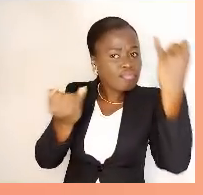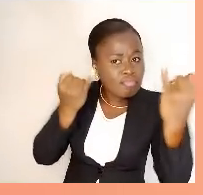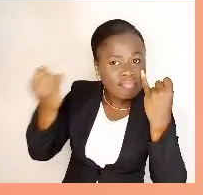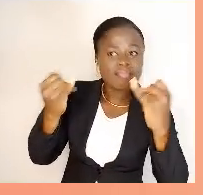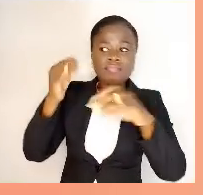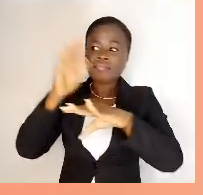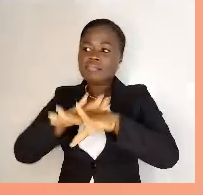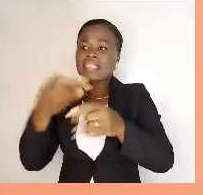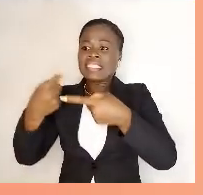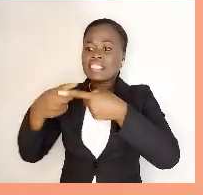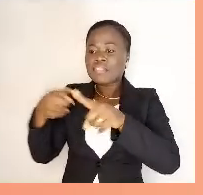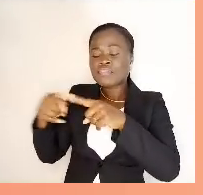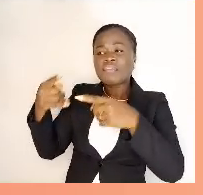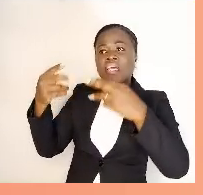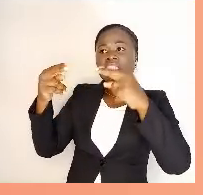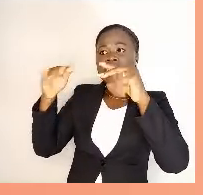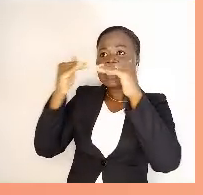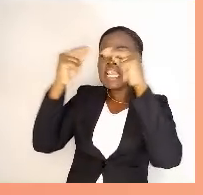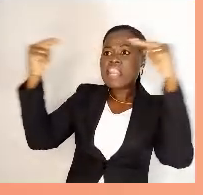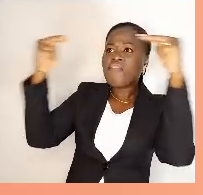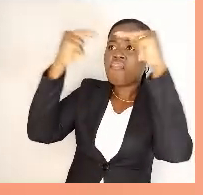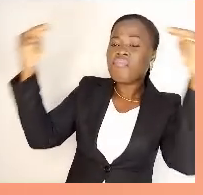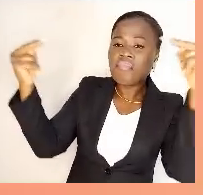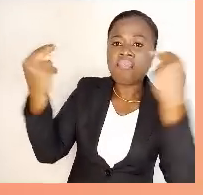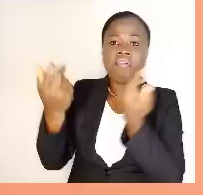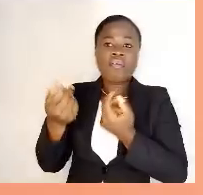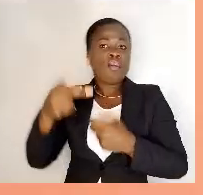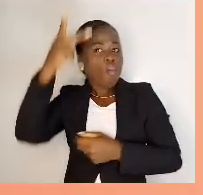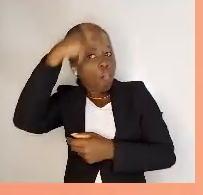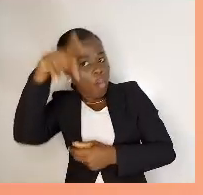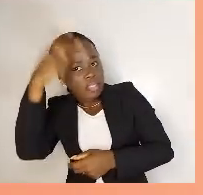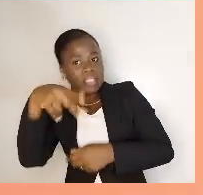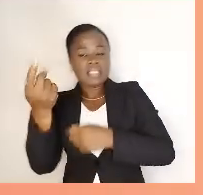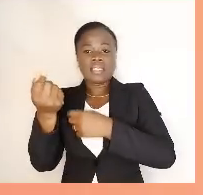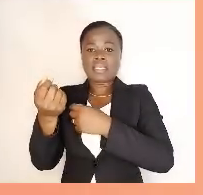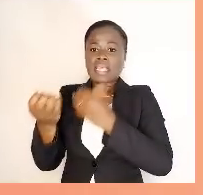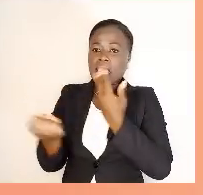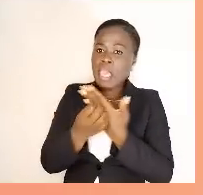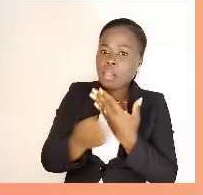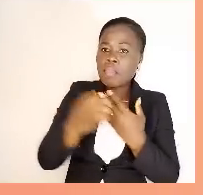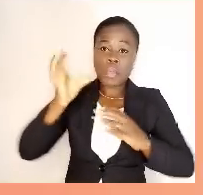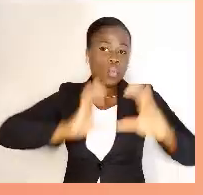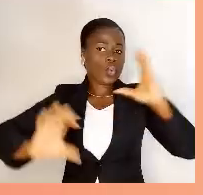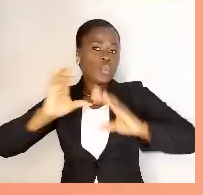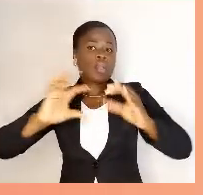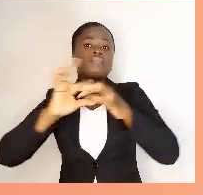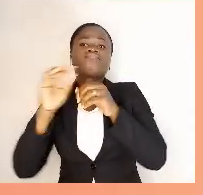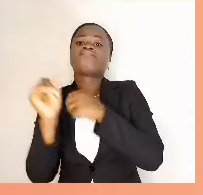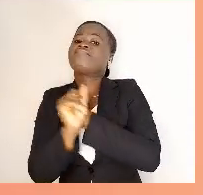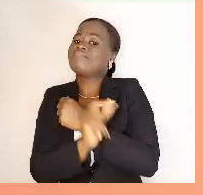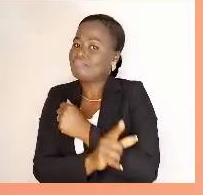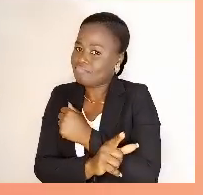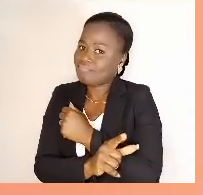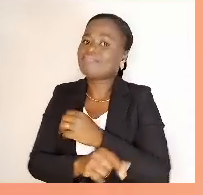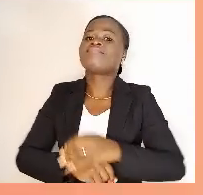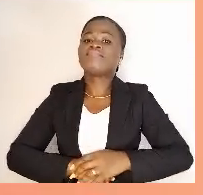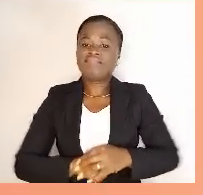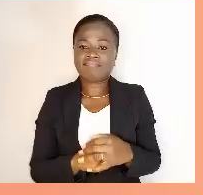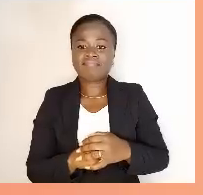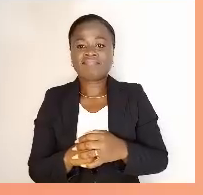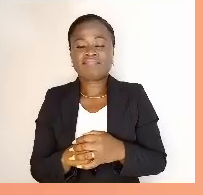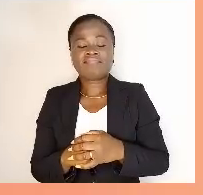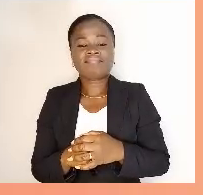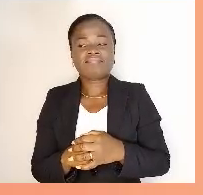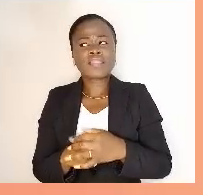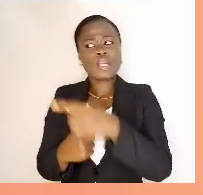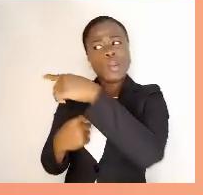les différentes dimensions de la vie sociale, politique, économique et culturelle de notre pays.